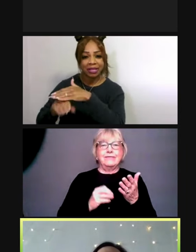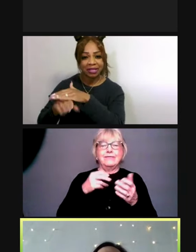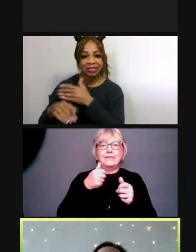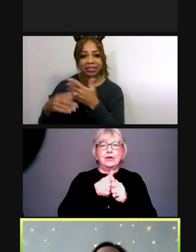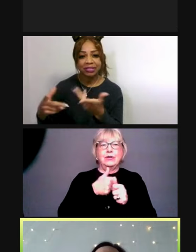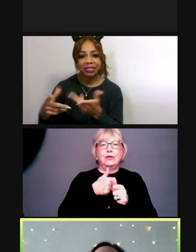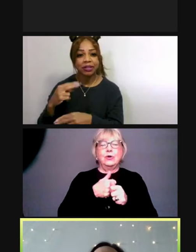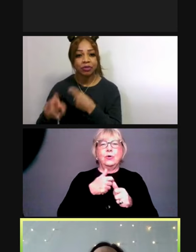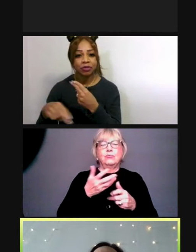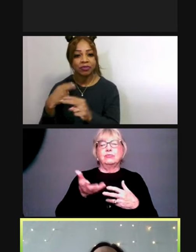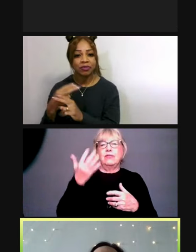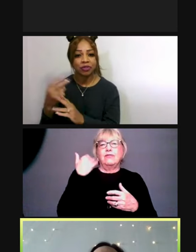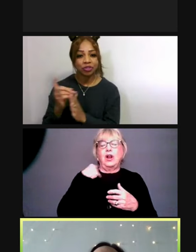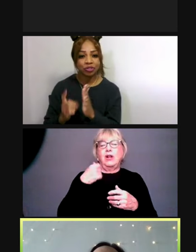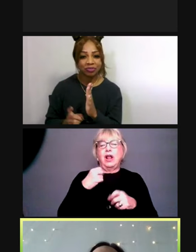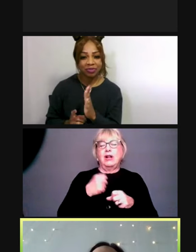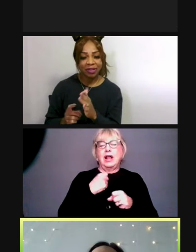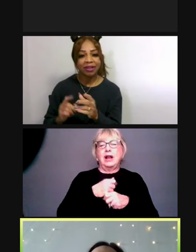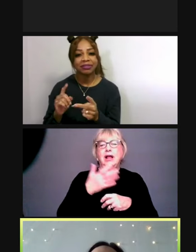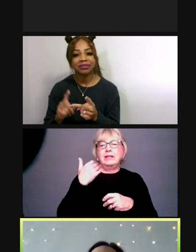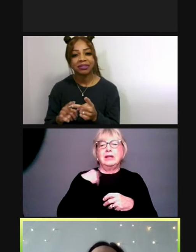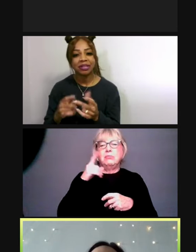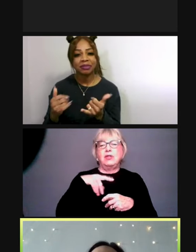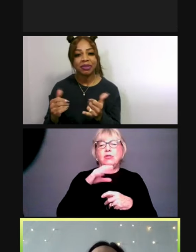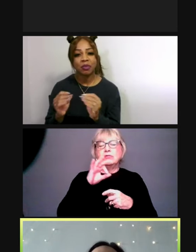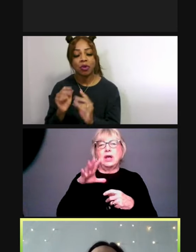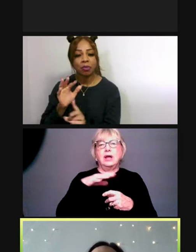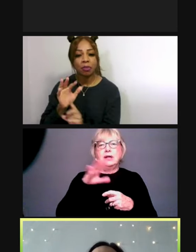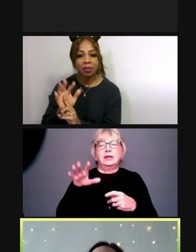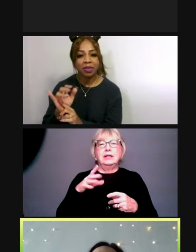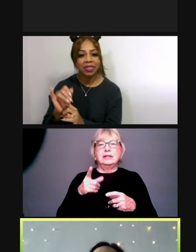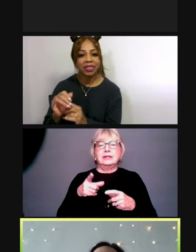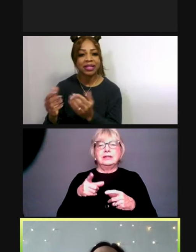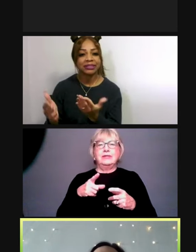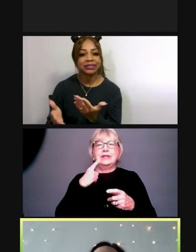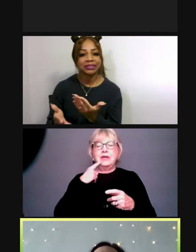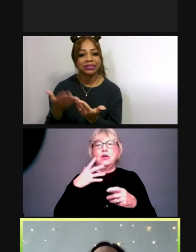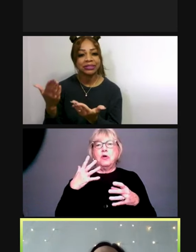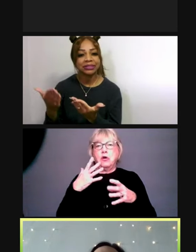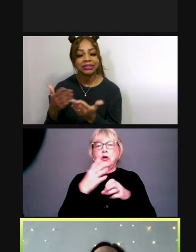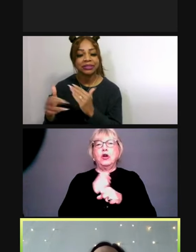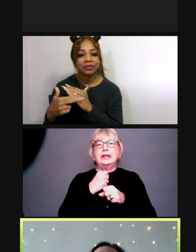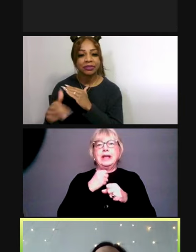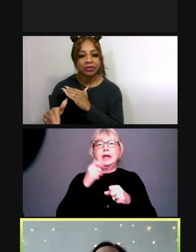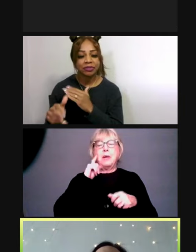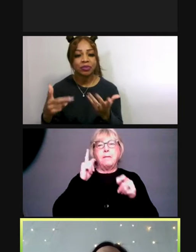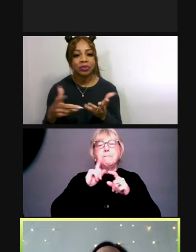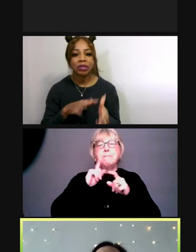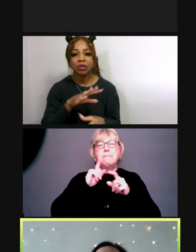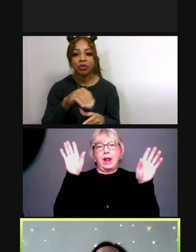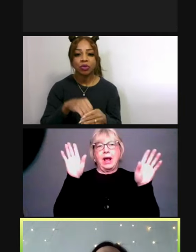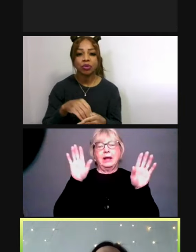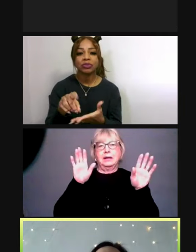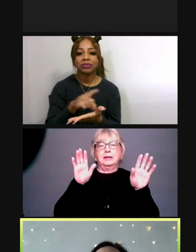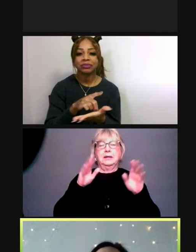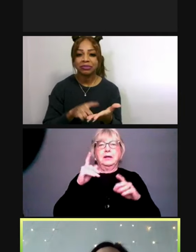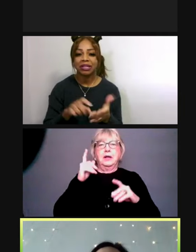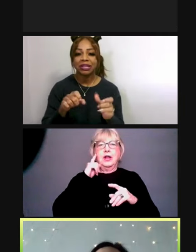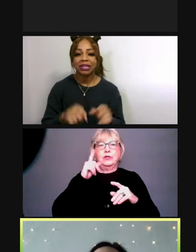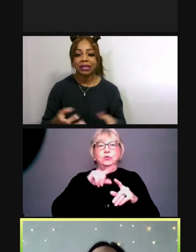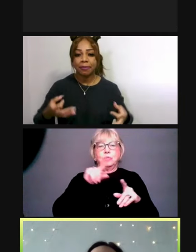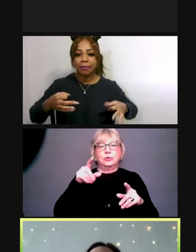21e siècle, des termes comme conception universelle ont gagné de popularité en tant que référence facile à l'idée que la conception